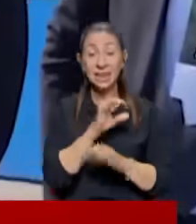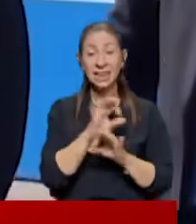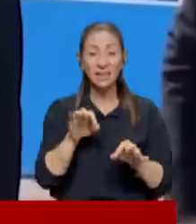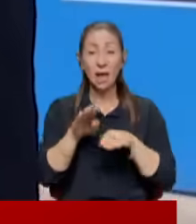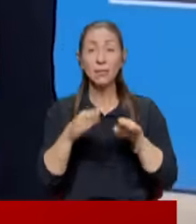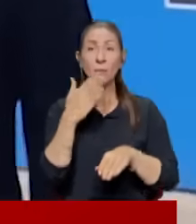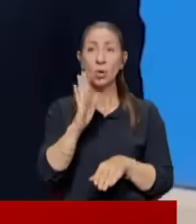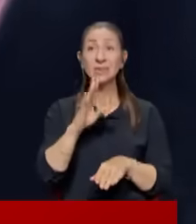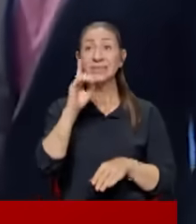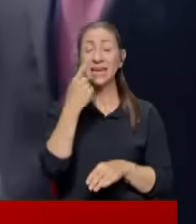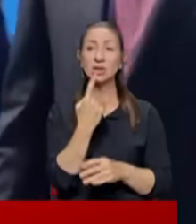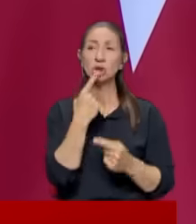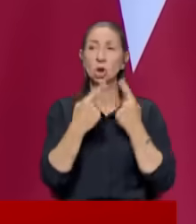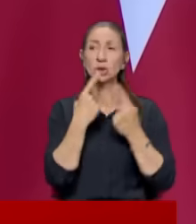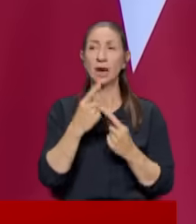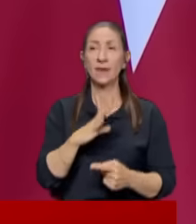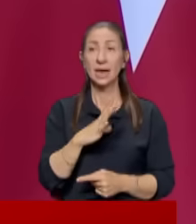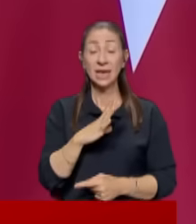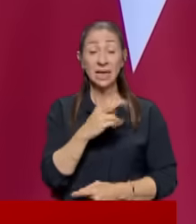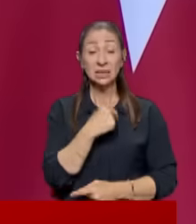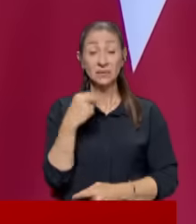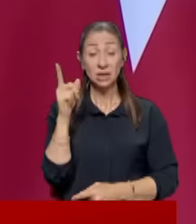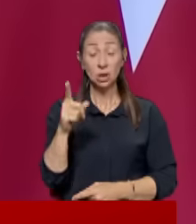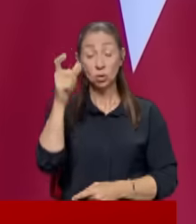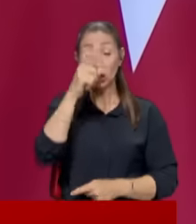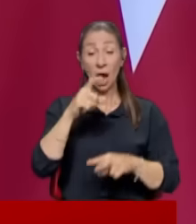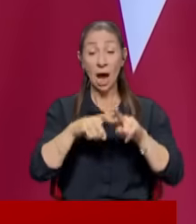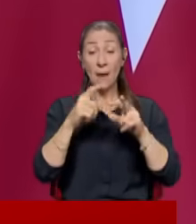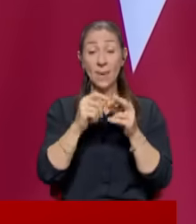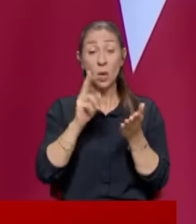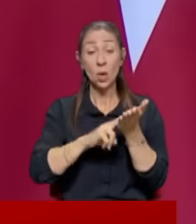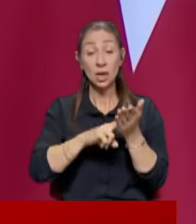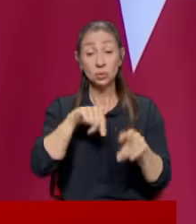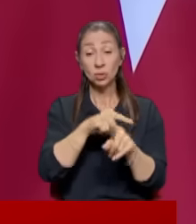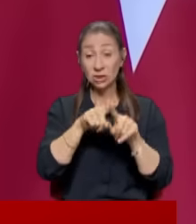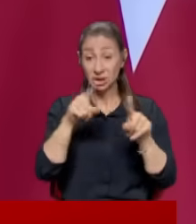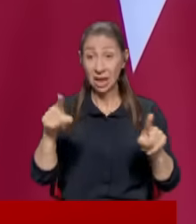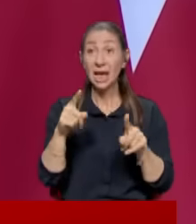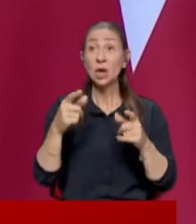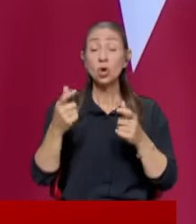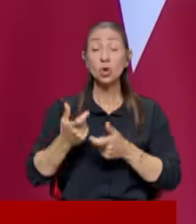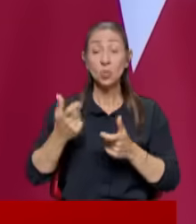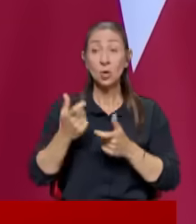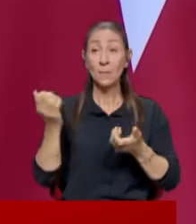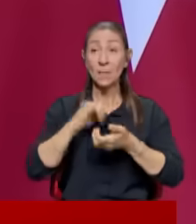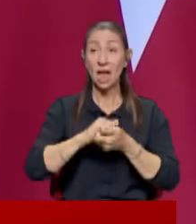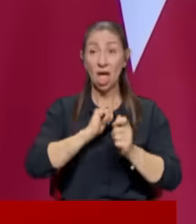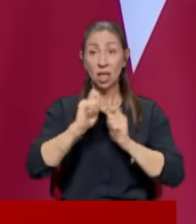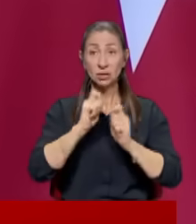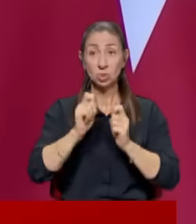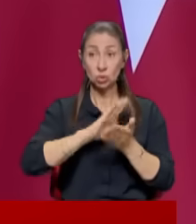adım yok henüz, sadece sözler var. İsveç ülkemizin Avrupa Birliği üyelik sürecine, Gümrük Birliği